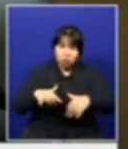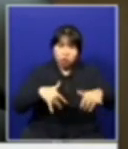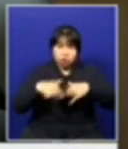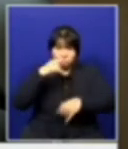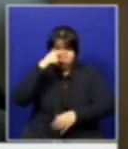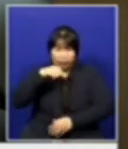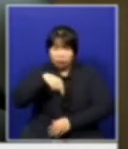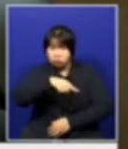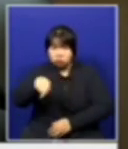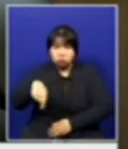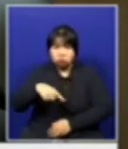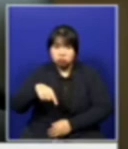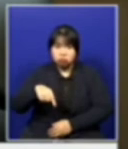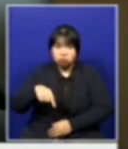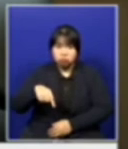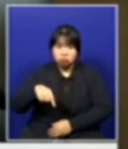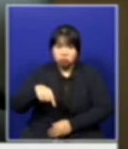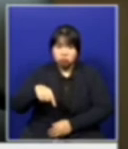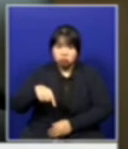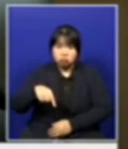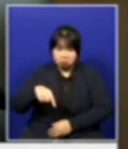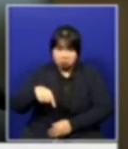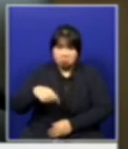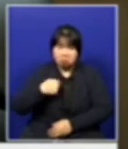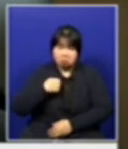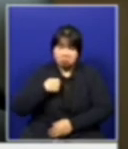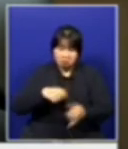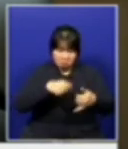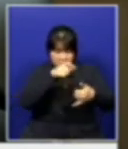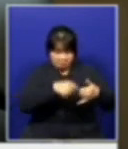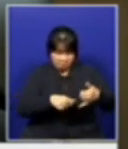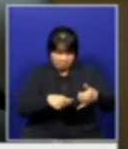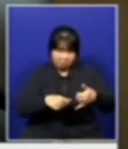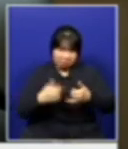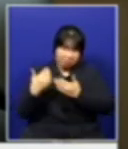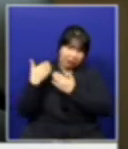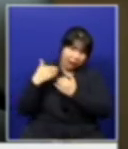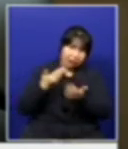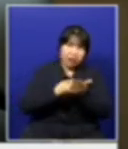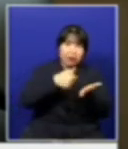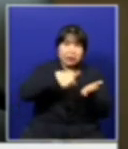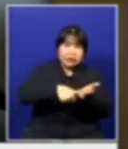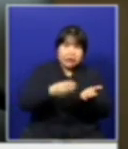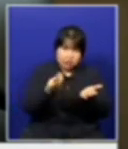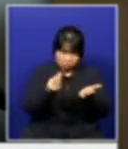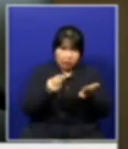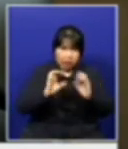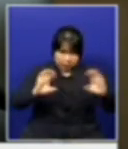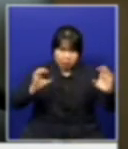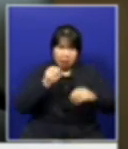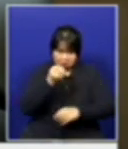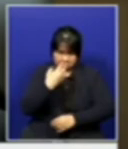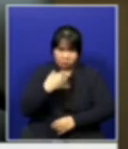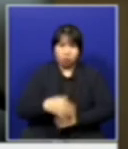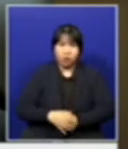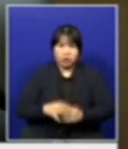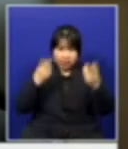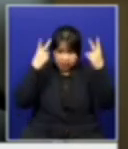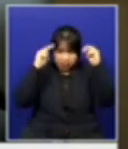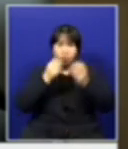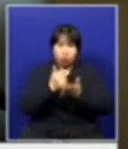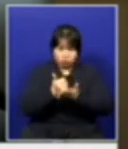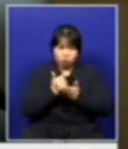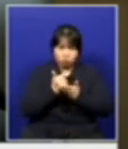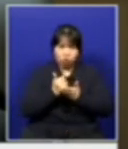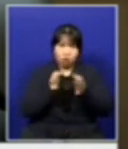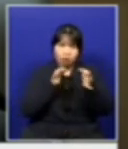เนี่ยจะมีหนี้สาธารณะต่อหัวคนละเท่าไหร่ฮะรัฐบาลช่วยตอบด้วยนะฮะท่านนายกช่วยออกมาตอบให้ช